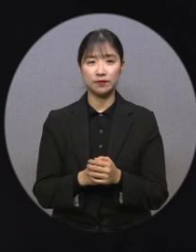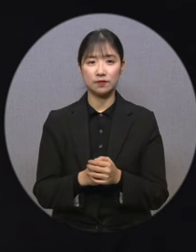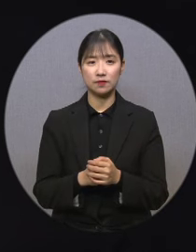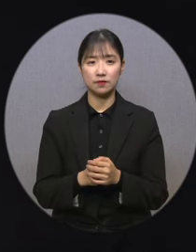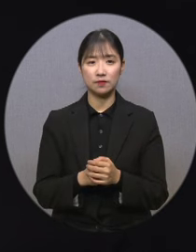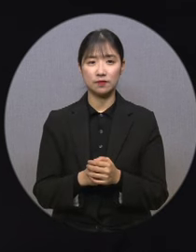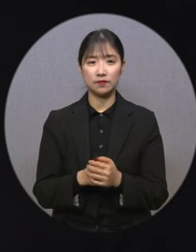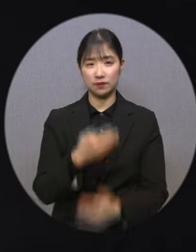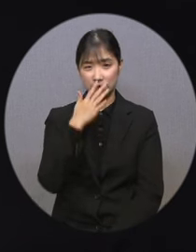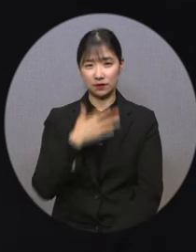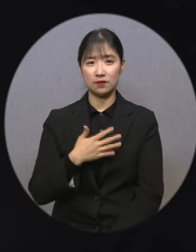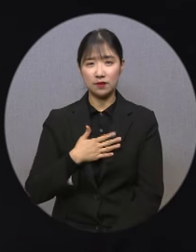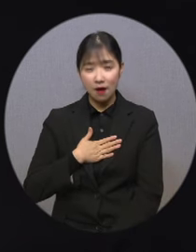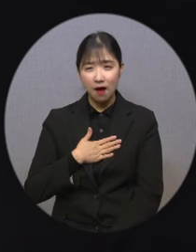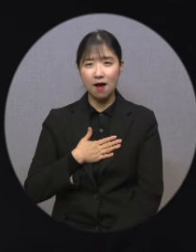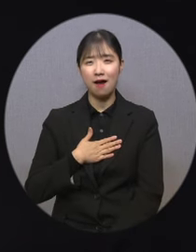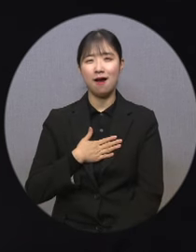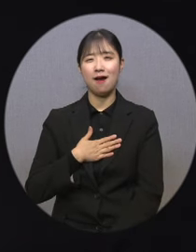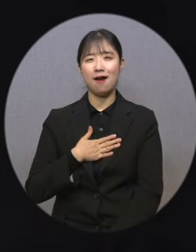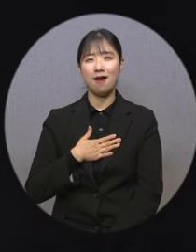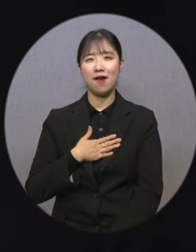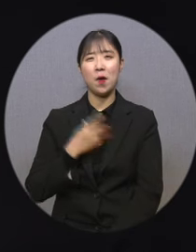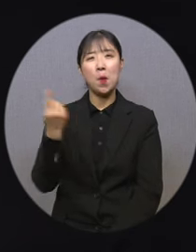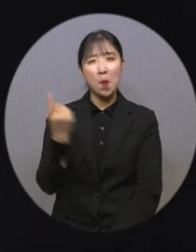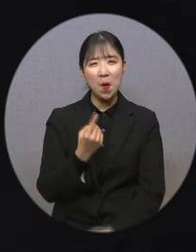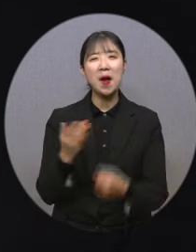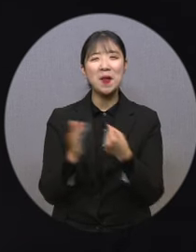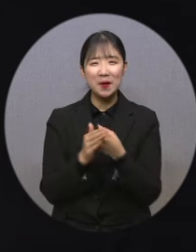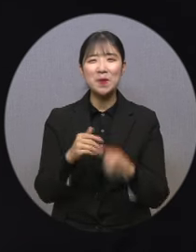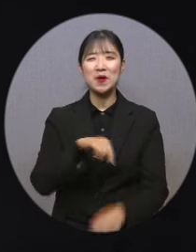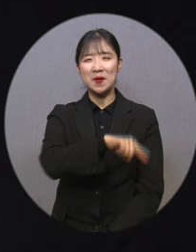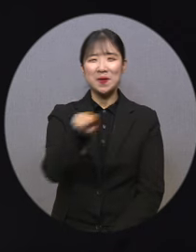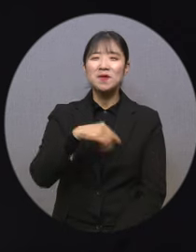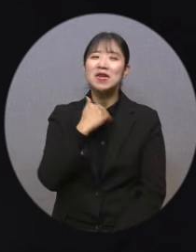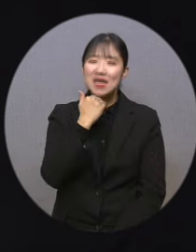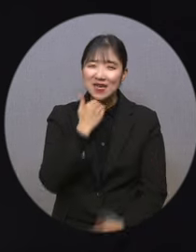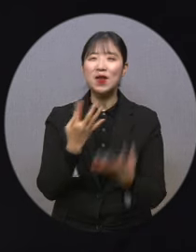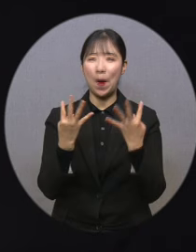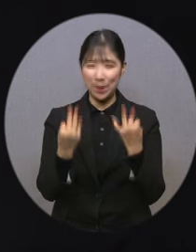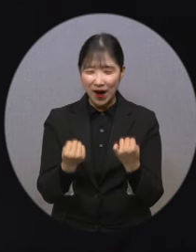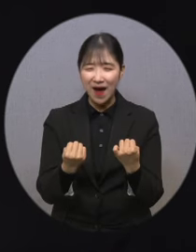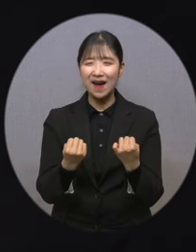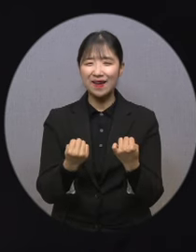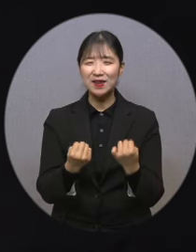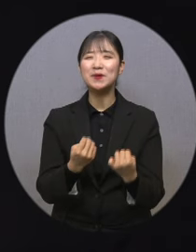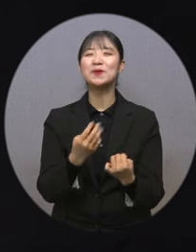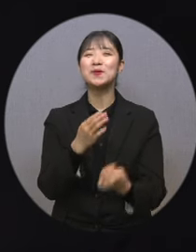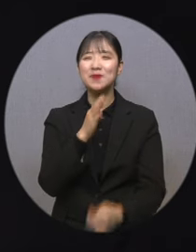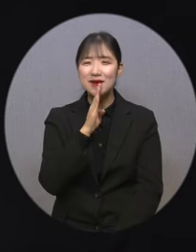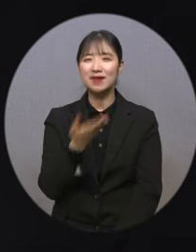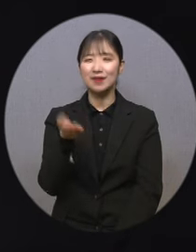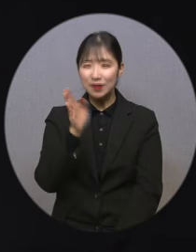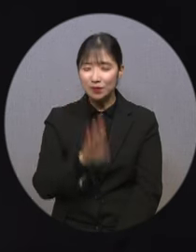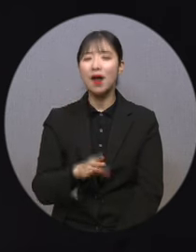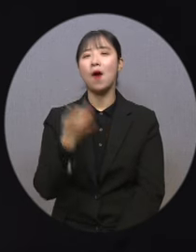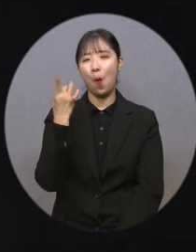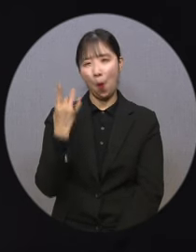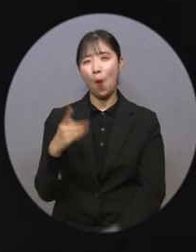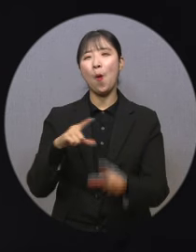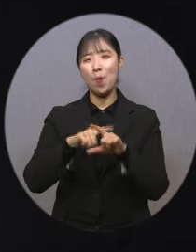제가 온다고 하니까 또 많이 지 다르지만 안에 그냥 가도 그냥 항상 그